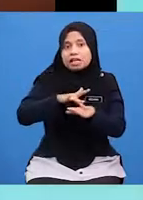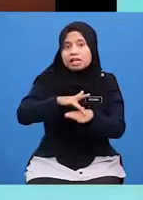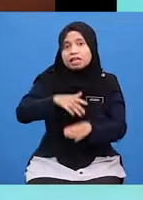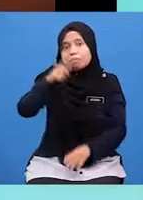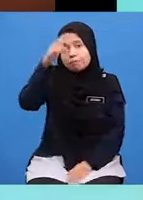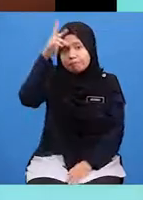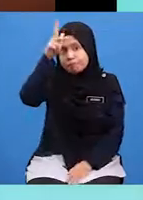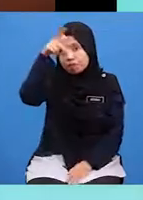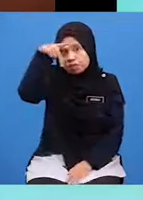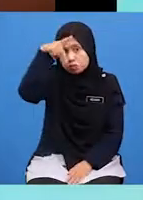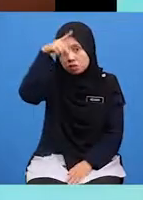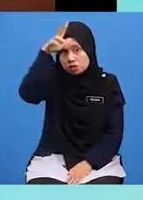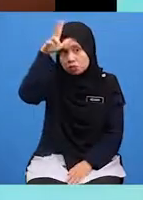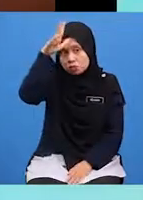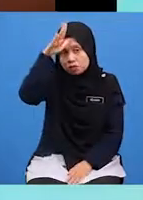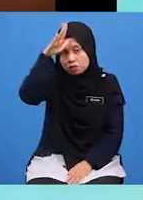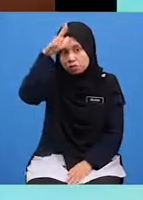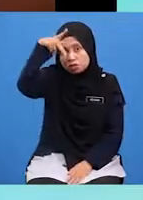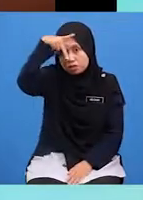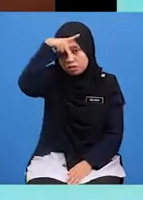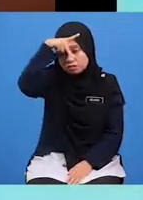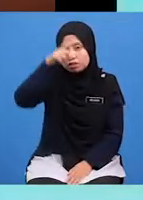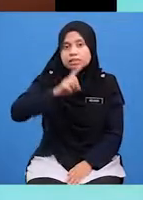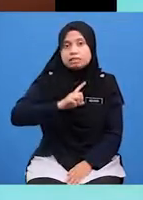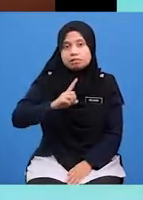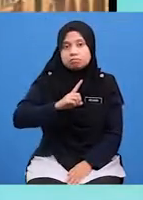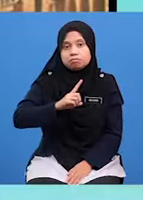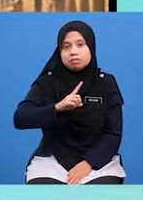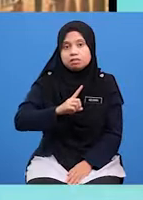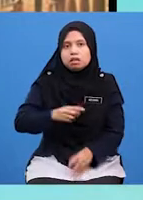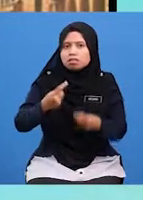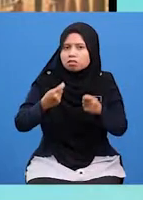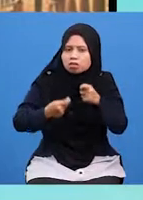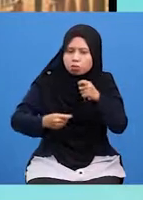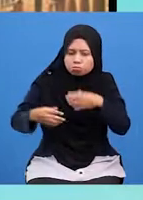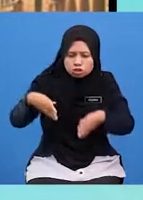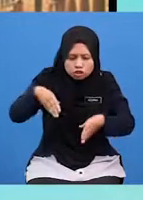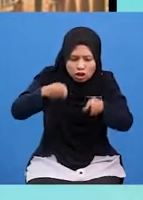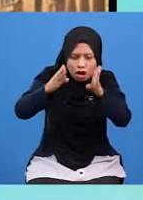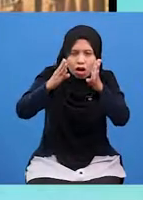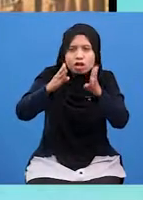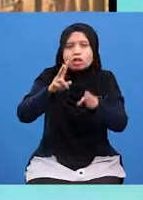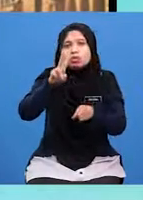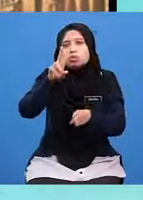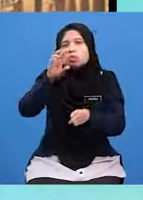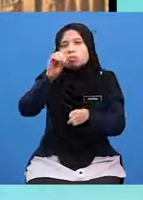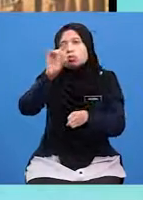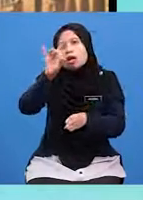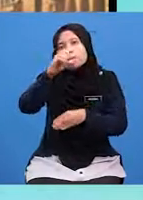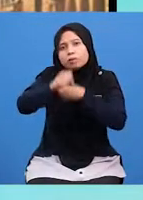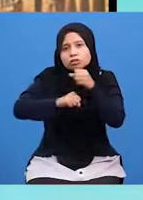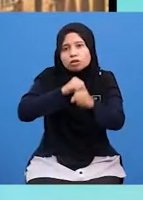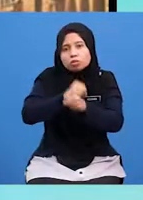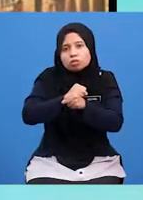Travellers, mencatatkan keadaan geografi sebuah negara, telah mengembara selama lebih 28 tahun.